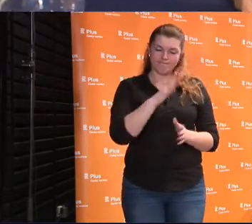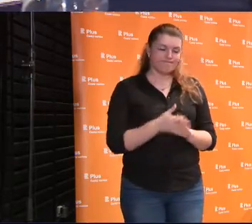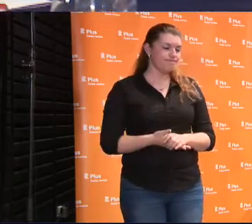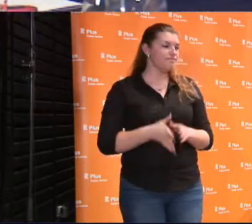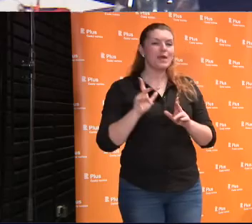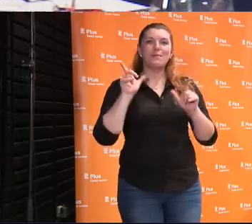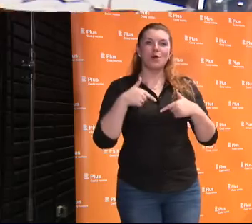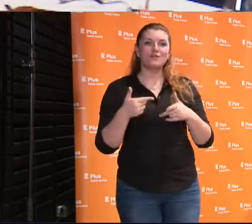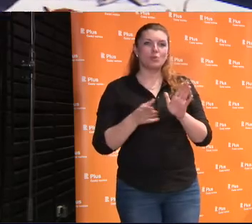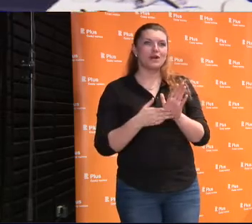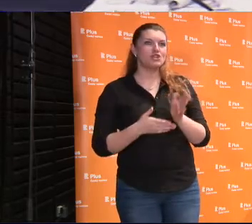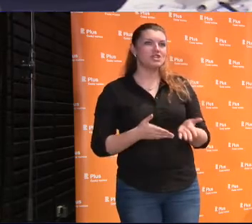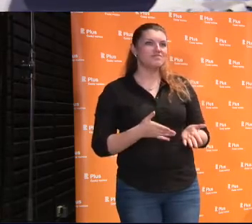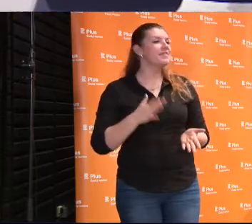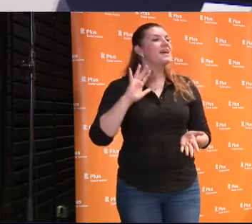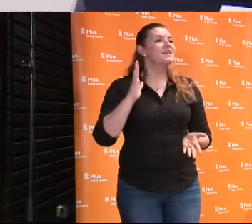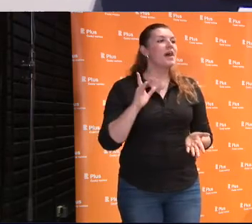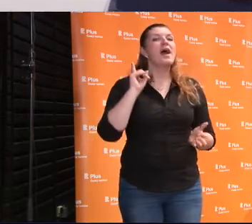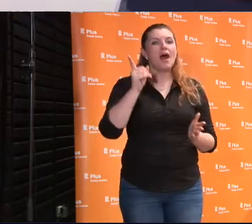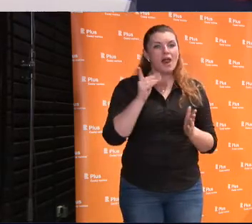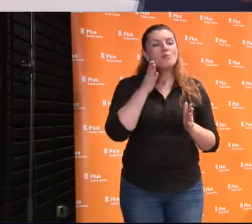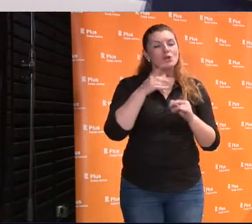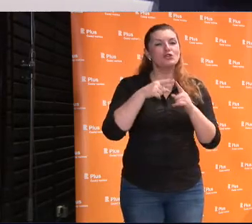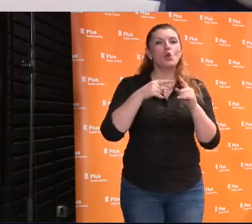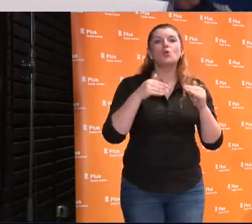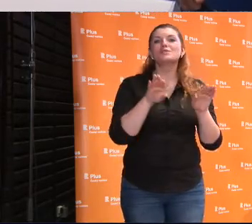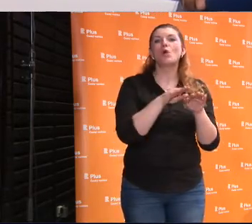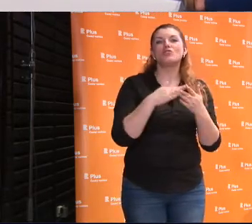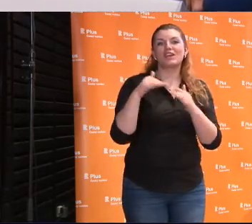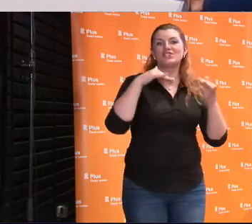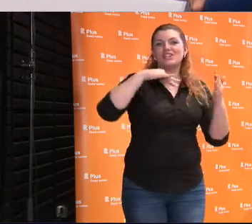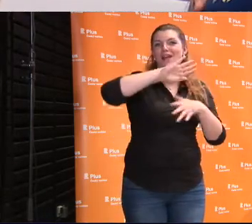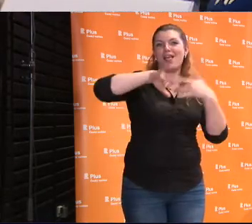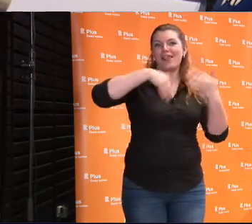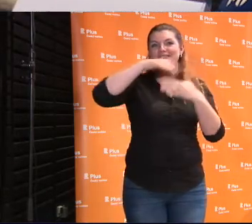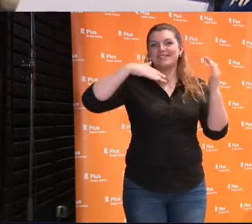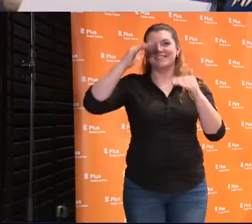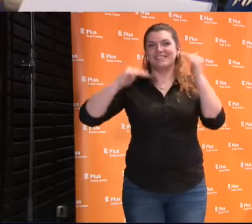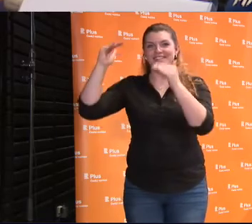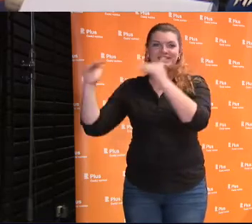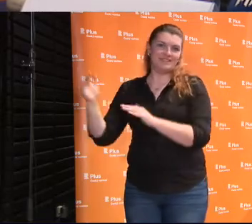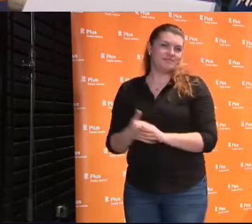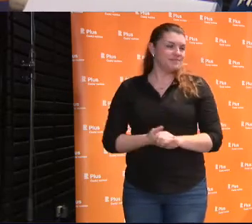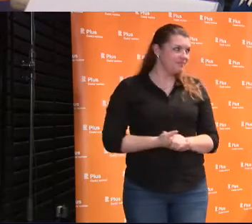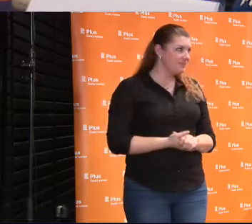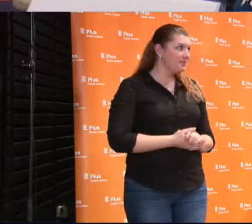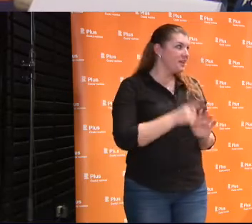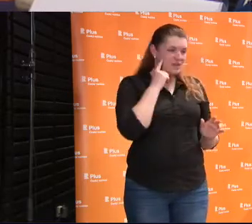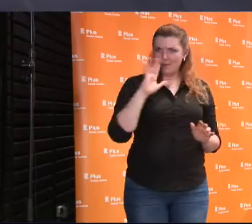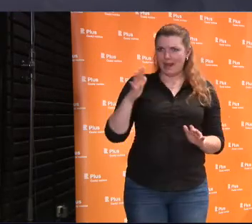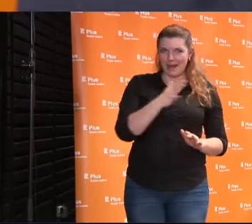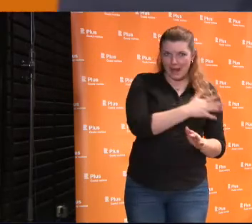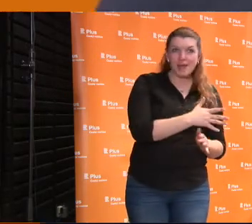A profesor Vladimír Mařík? Ne, ale zamíchají s nimi. Tak, a vy jste se tady víceméně shodli na tom, že poměrně jasná shoda panuje i